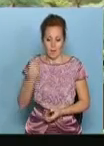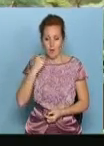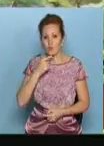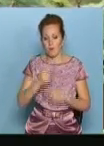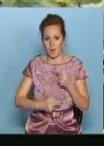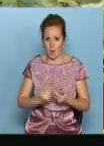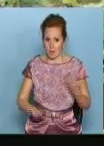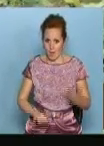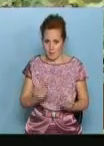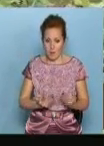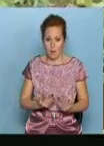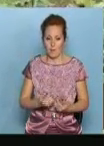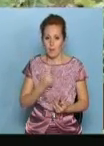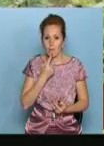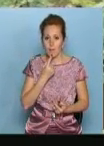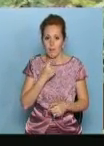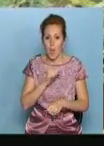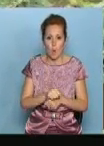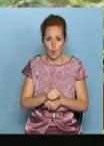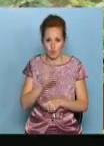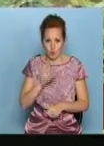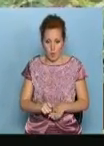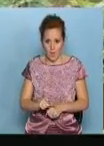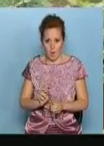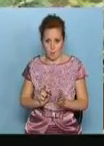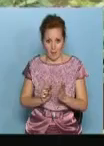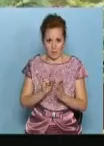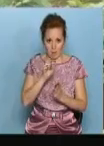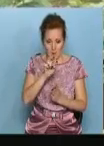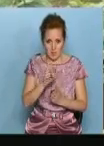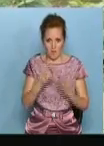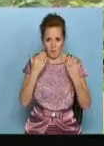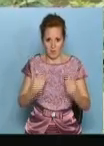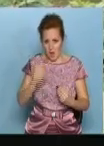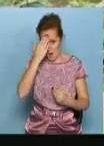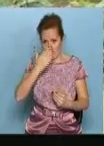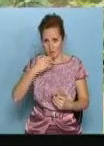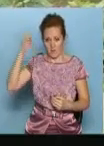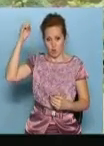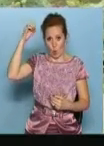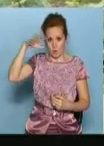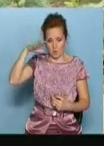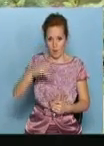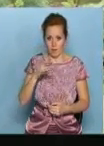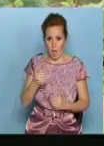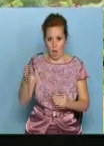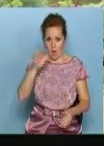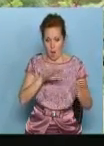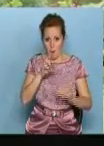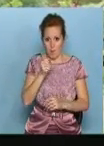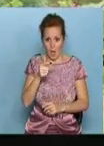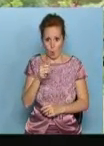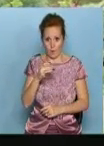Если немой человек поднимется в дни летнего солнцестояния на Байгуресь и выпьет